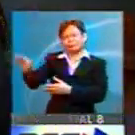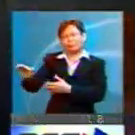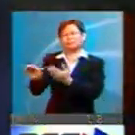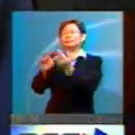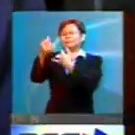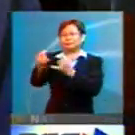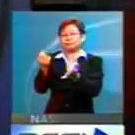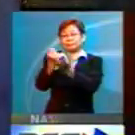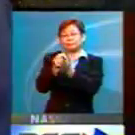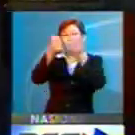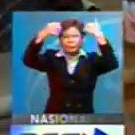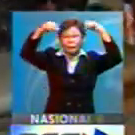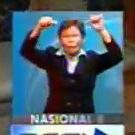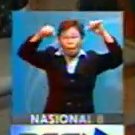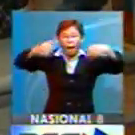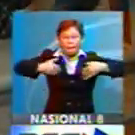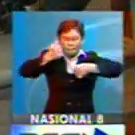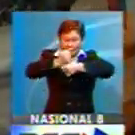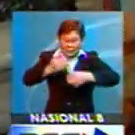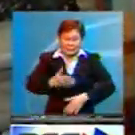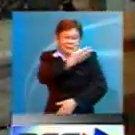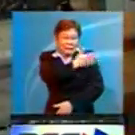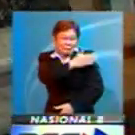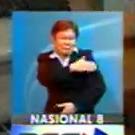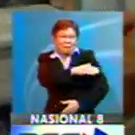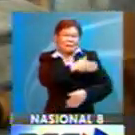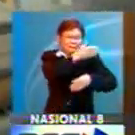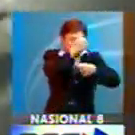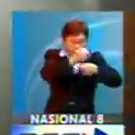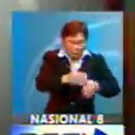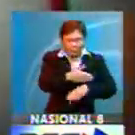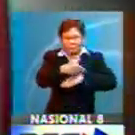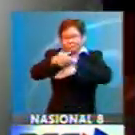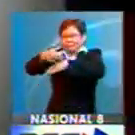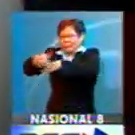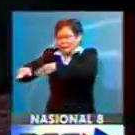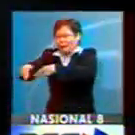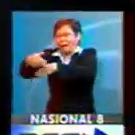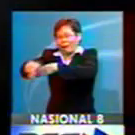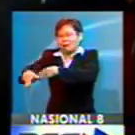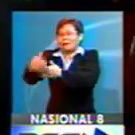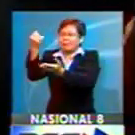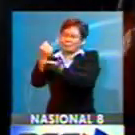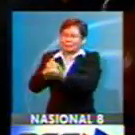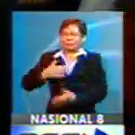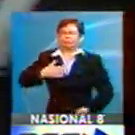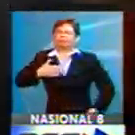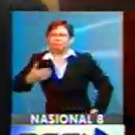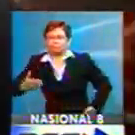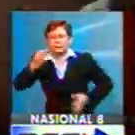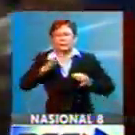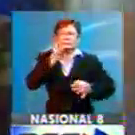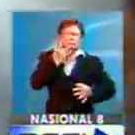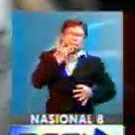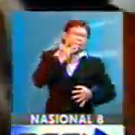Apa yang perlu dilakukan majikan yang mempunyai pekerja asing ialah menyerahkan pekerja mereka kepada Jabatan Immigration secara sukarela. Sekiranya berdegil